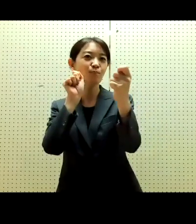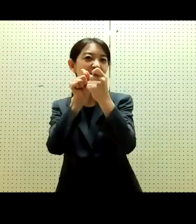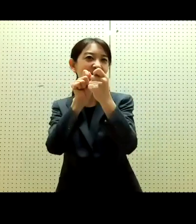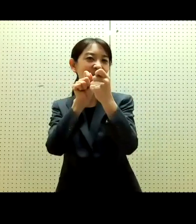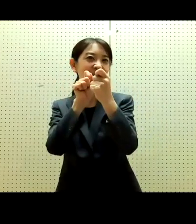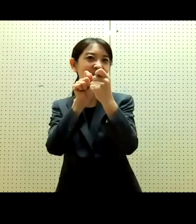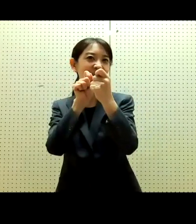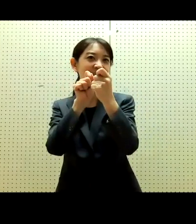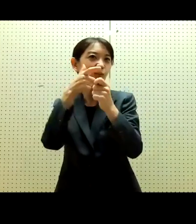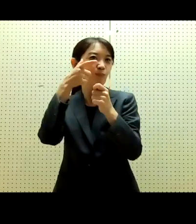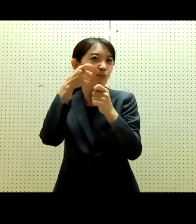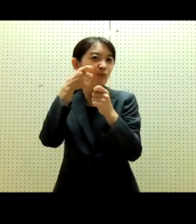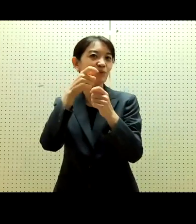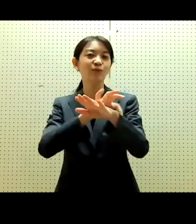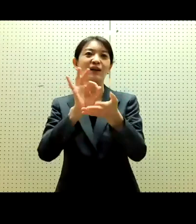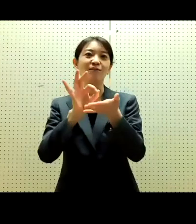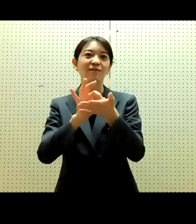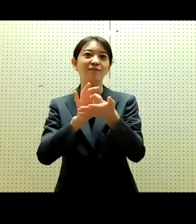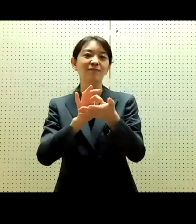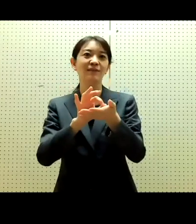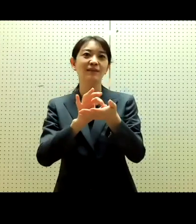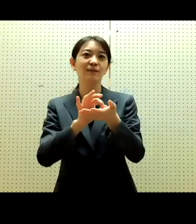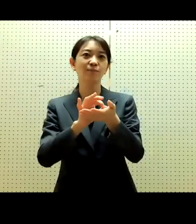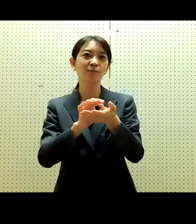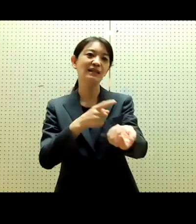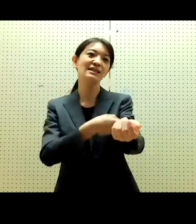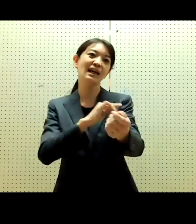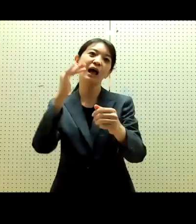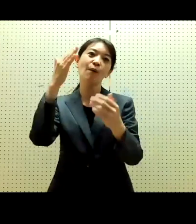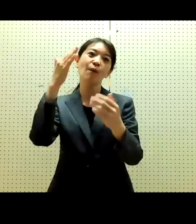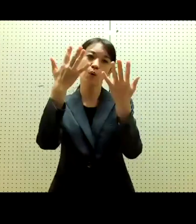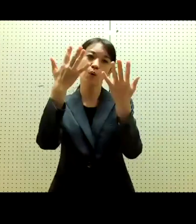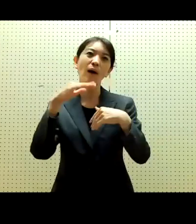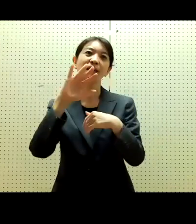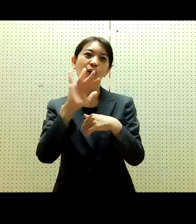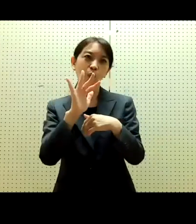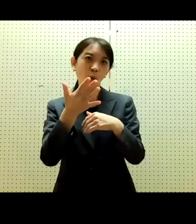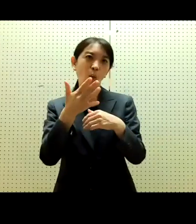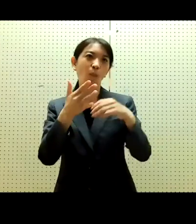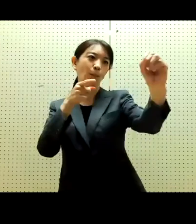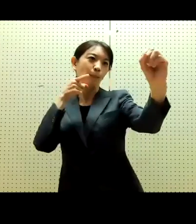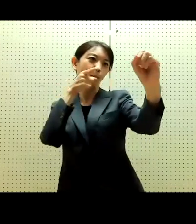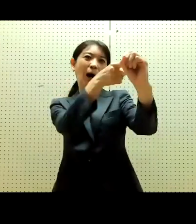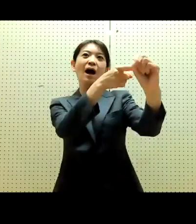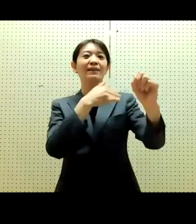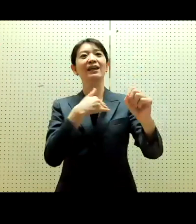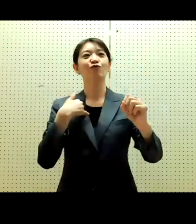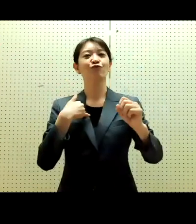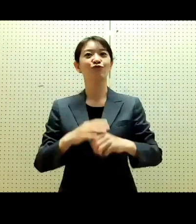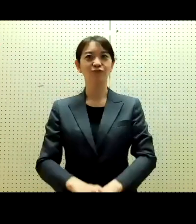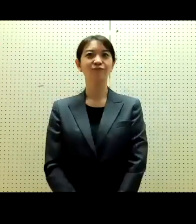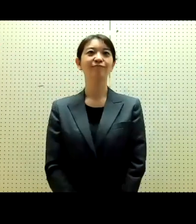で、威力はそんなに強くないですが、命中率が上がります。